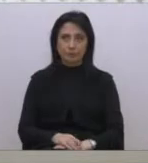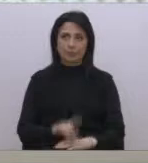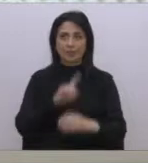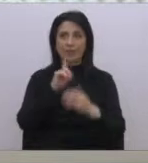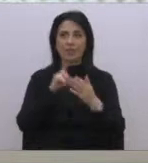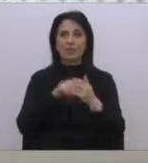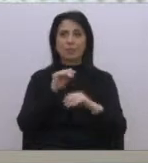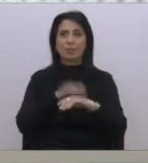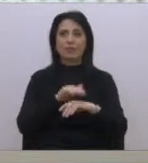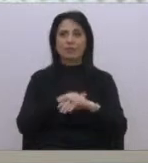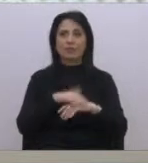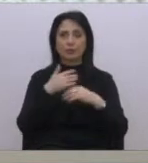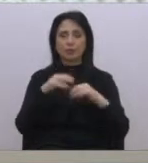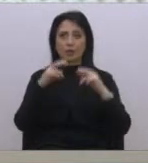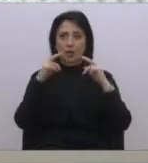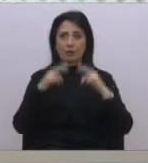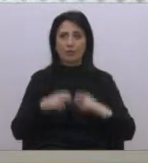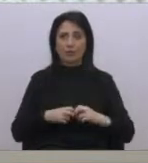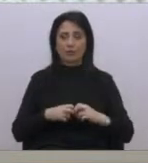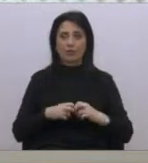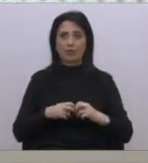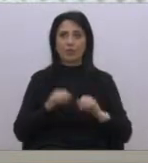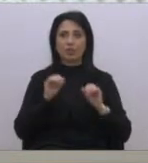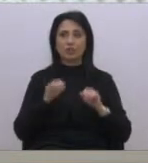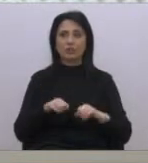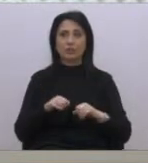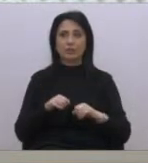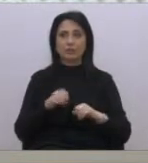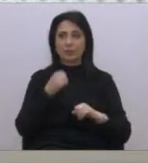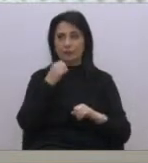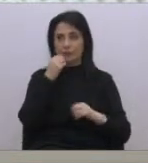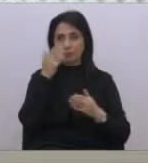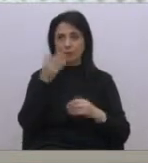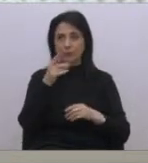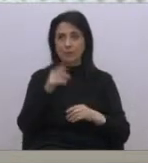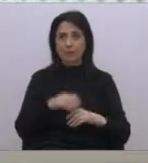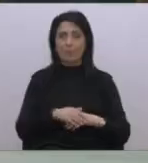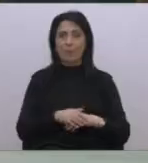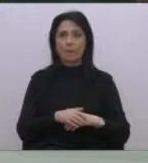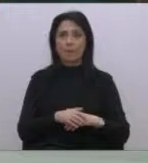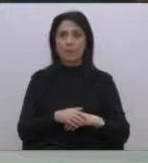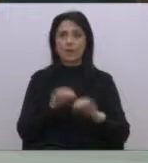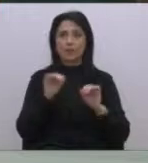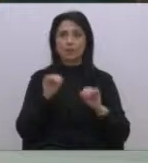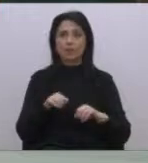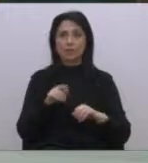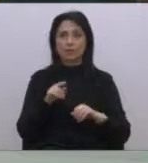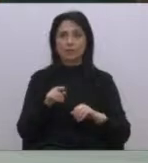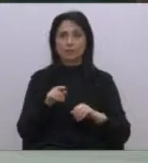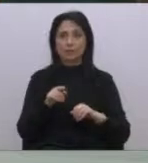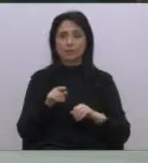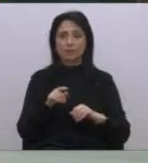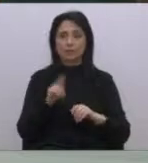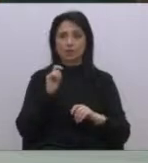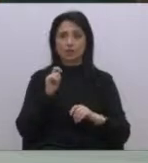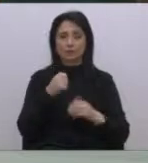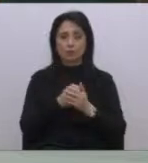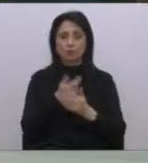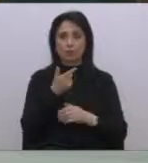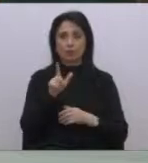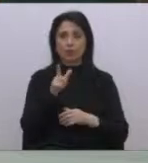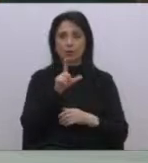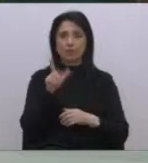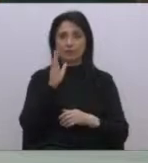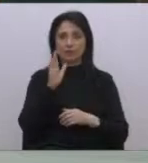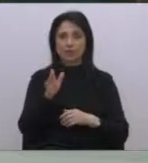Საკითხები ფაქტობრივად ჩვენ განვიხილეთ, შეგვიძლია მადლობა მოგზანებისთვის. Შეგვიძლია შევისვენოთ 2 საათამდე, 2